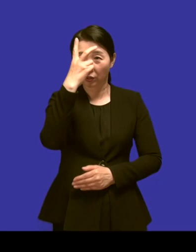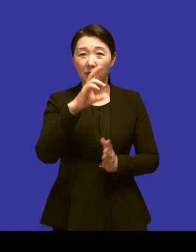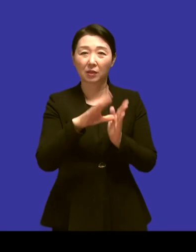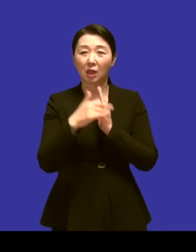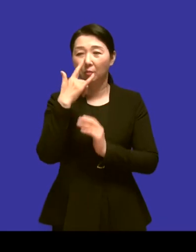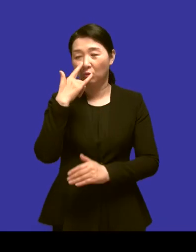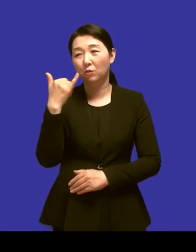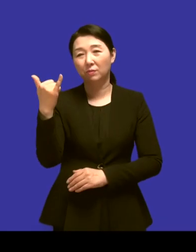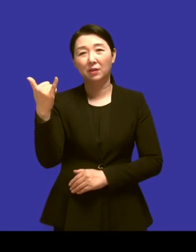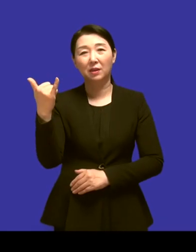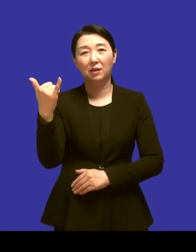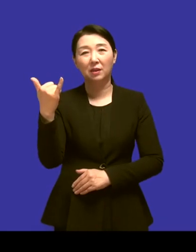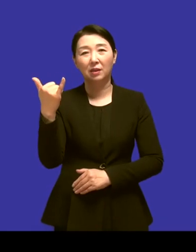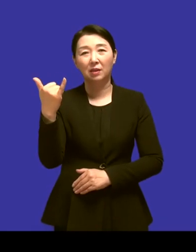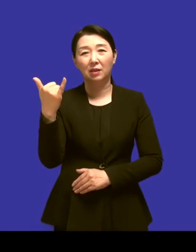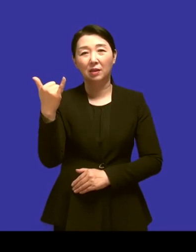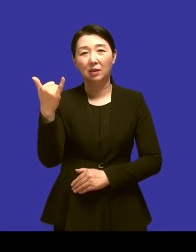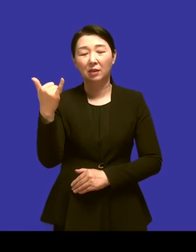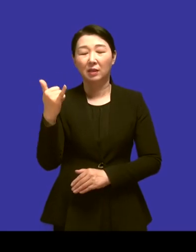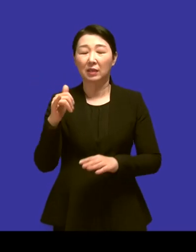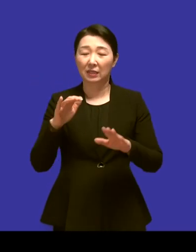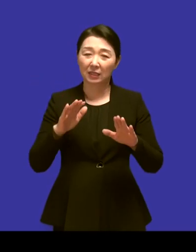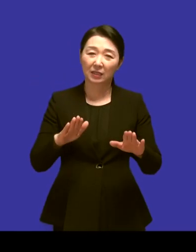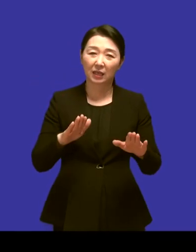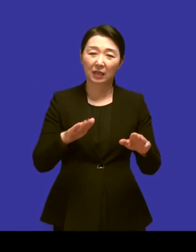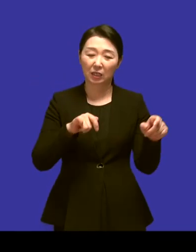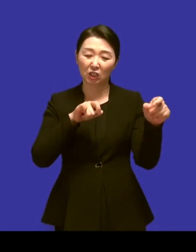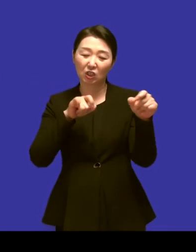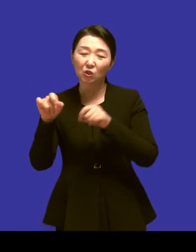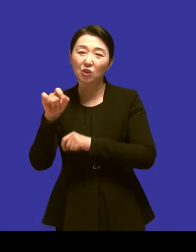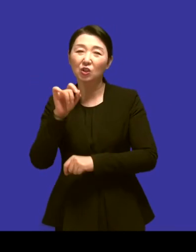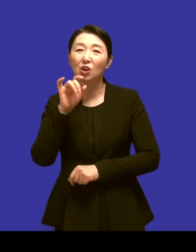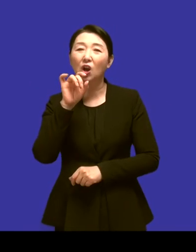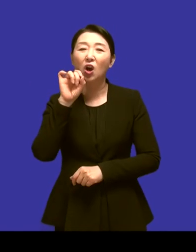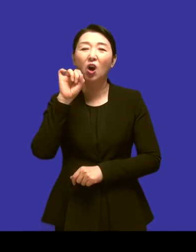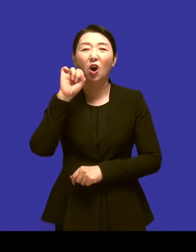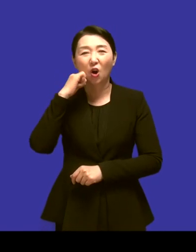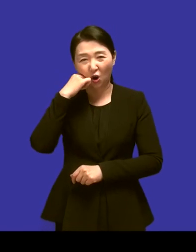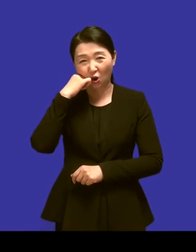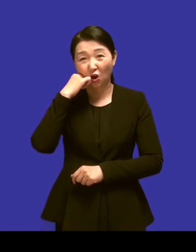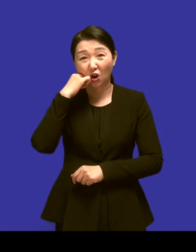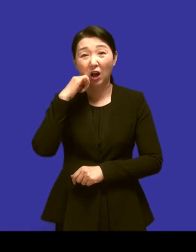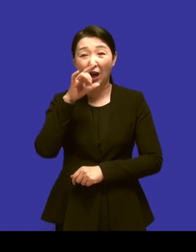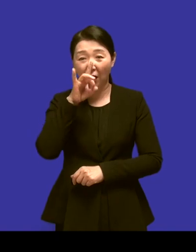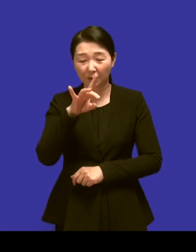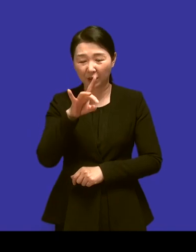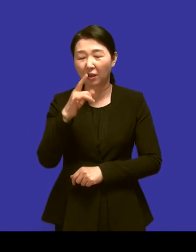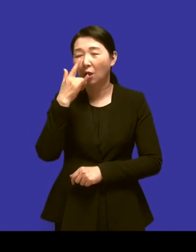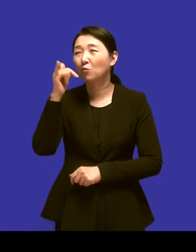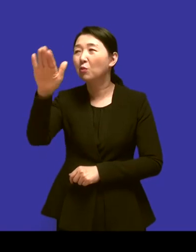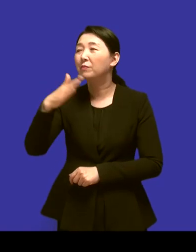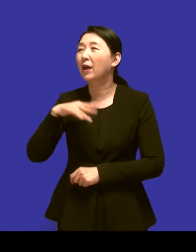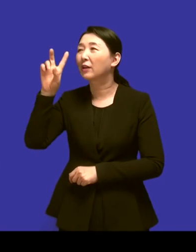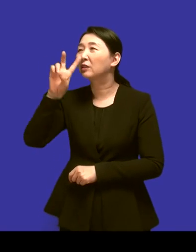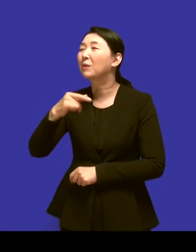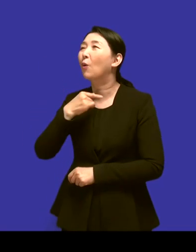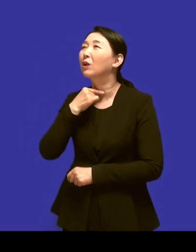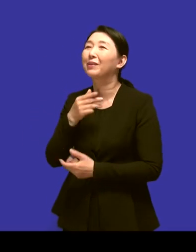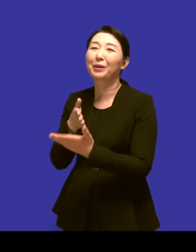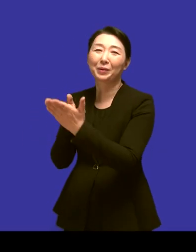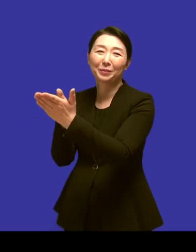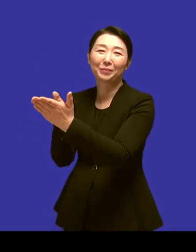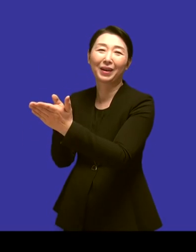어머니 아버지께 이제 더는 질 수 없다 이러면서 어머니 아버지 저 음악을 하고 싶습니다 이러면서